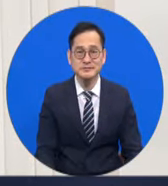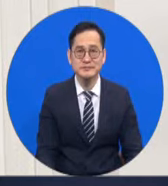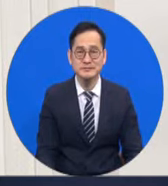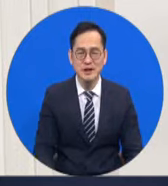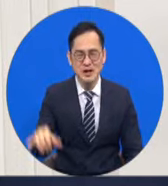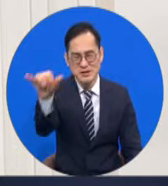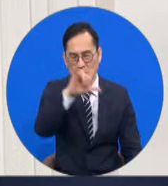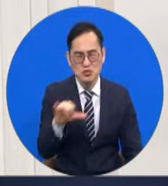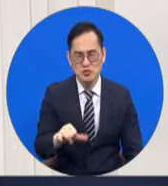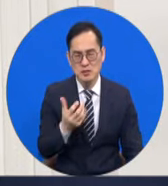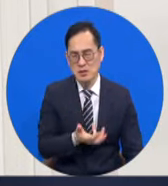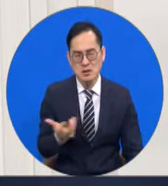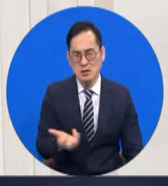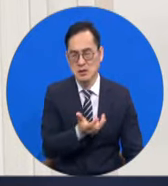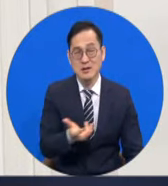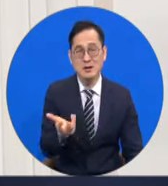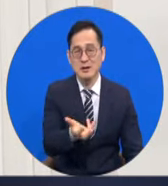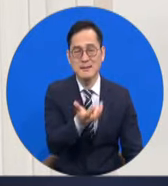거는 사실